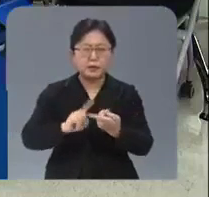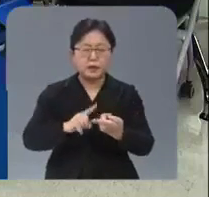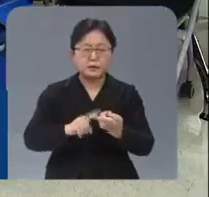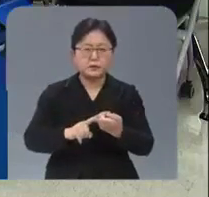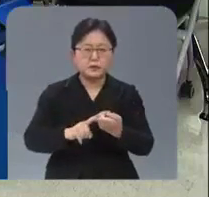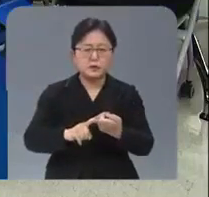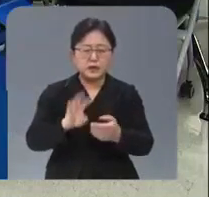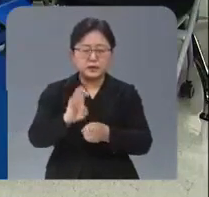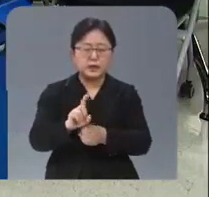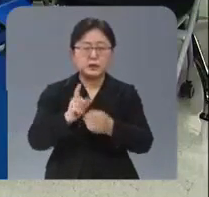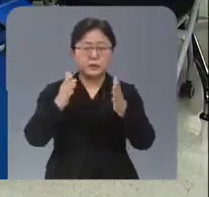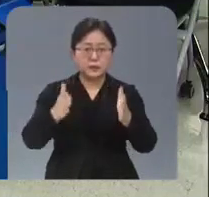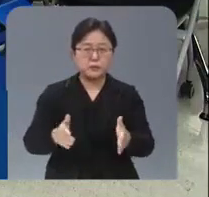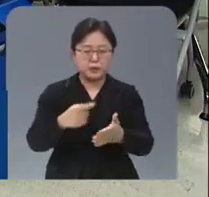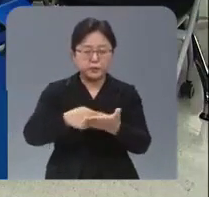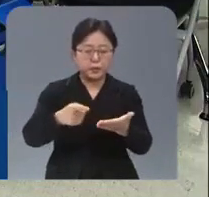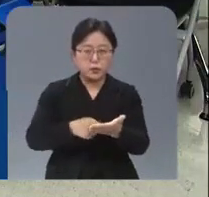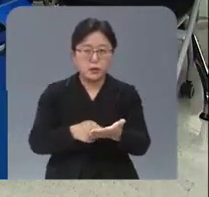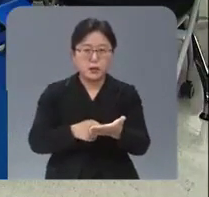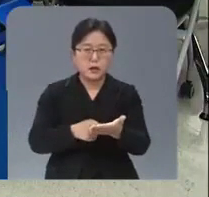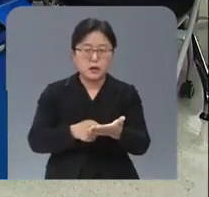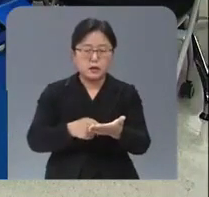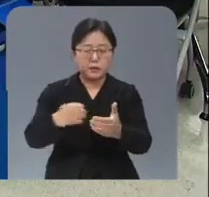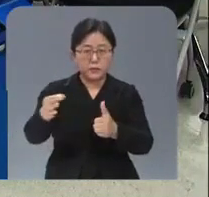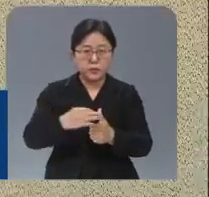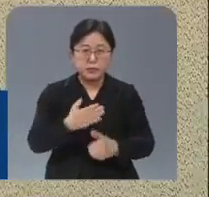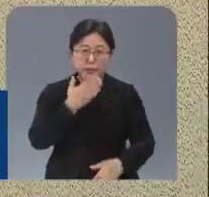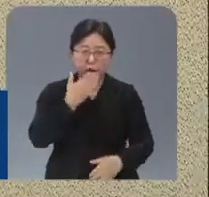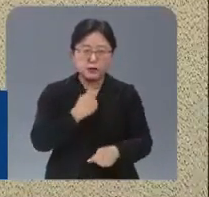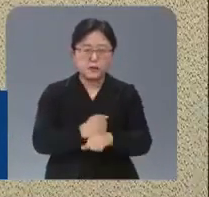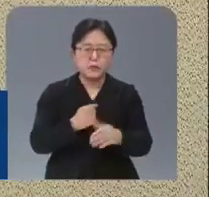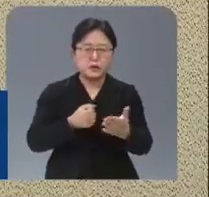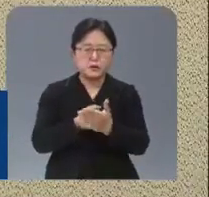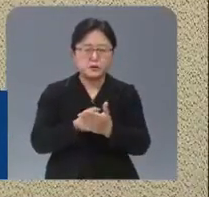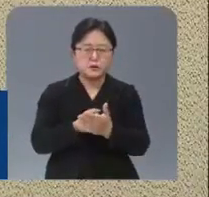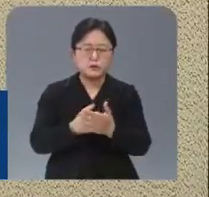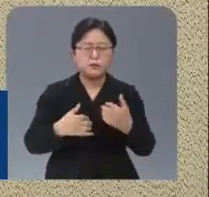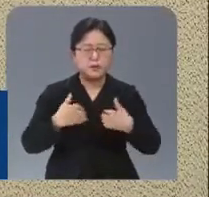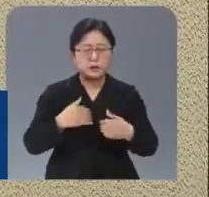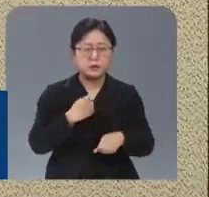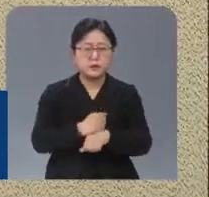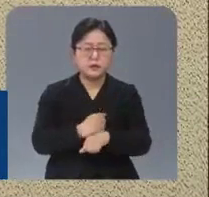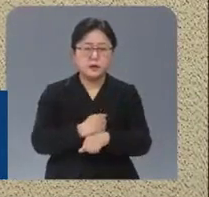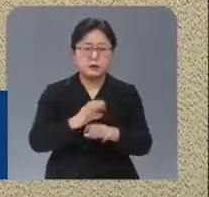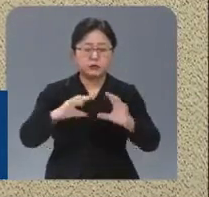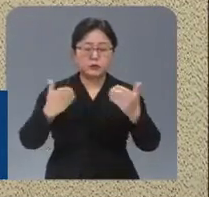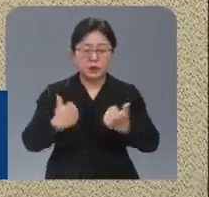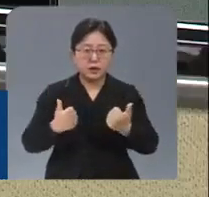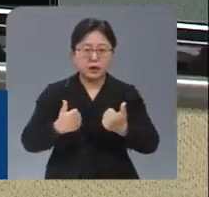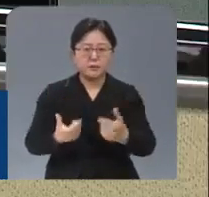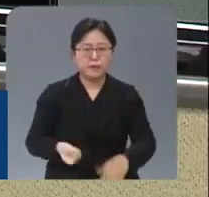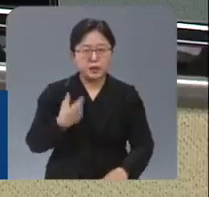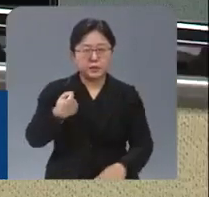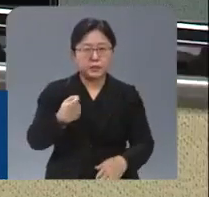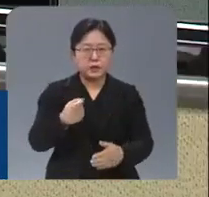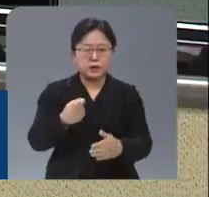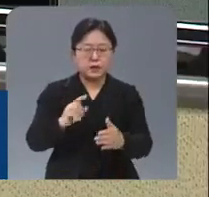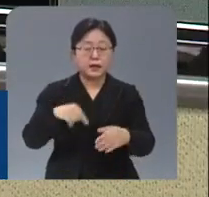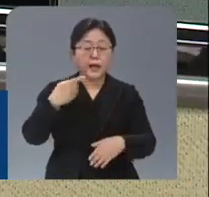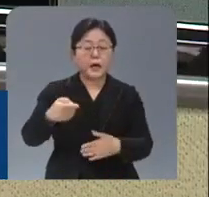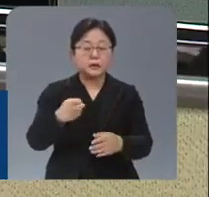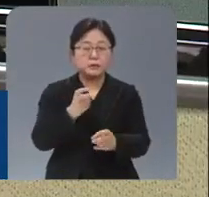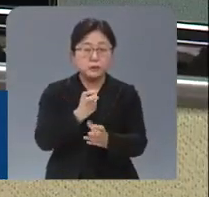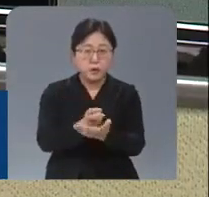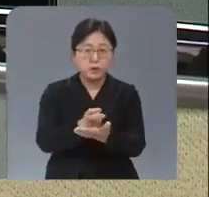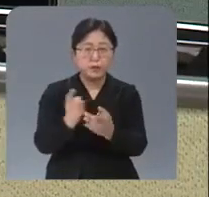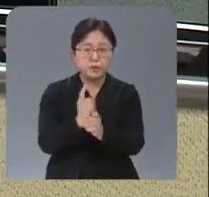41년 만에 손해배상의 길이 열리게 됐다 며 이번 결정을 생겼습니다 단체들은 국회가 신속한 후속 입법을